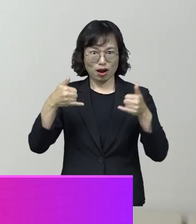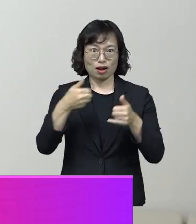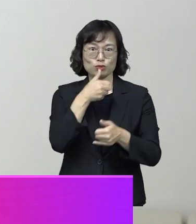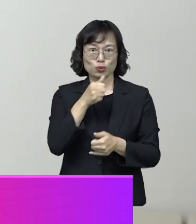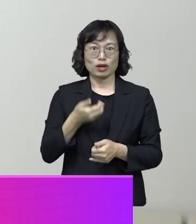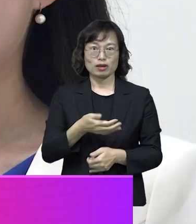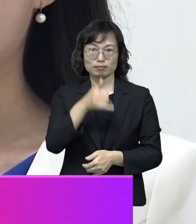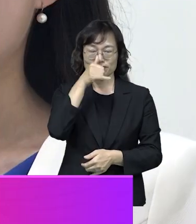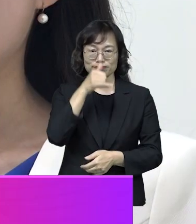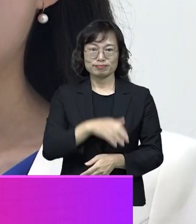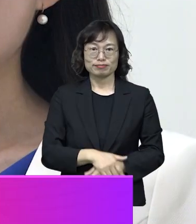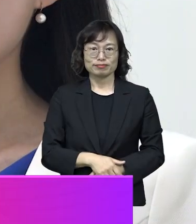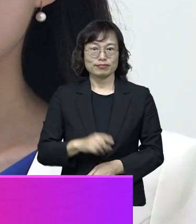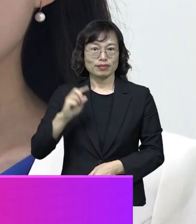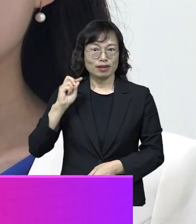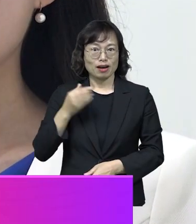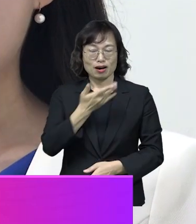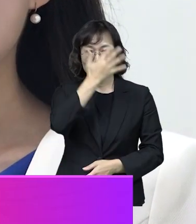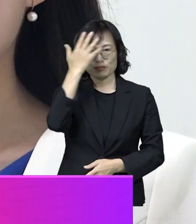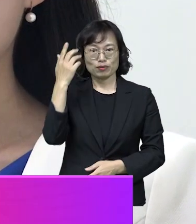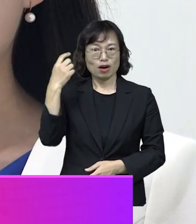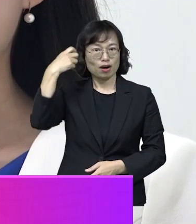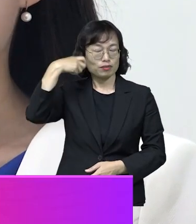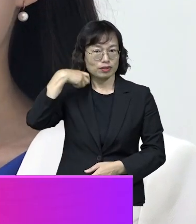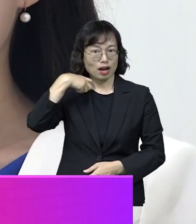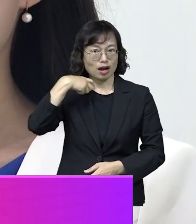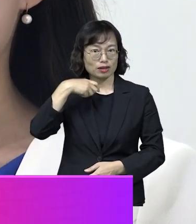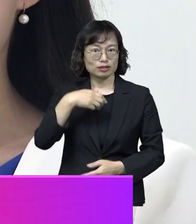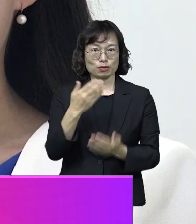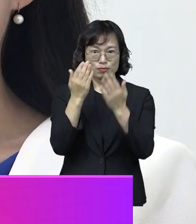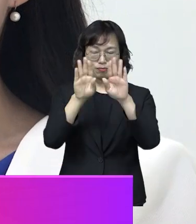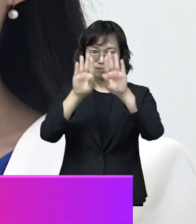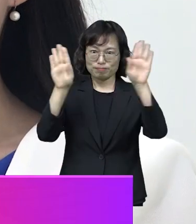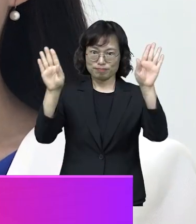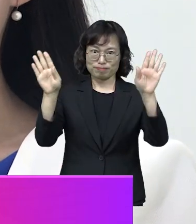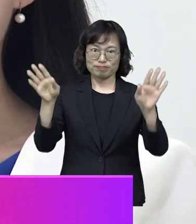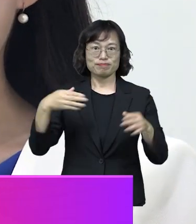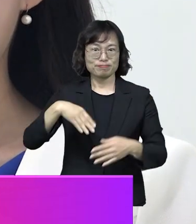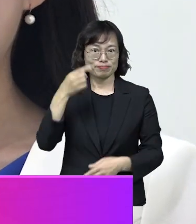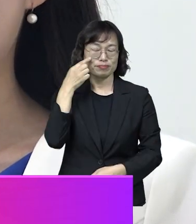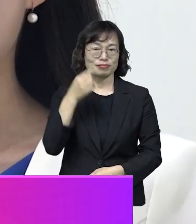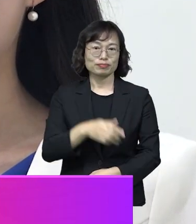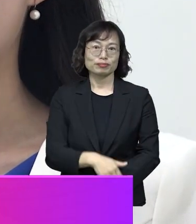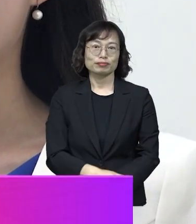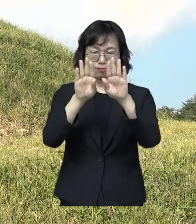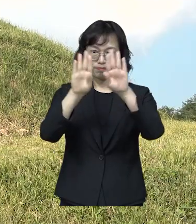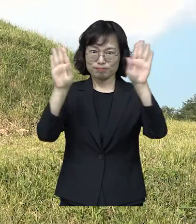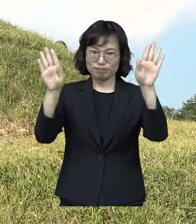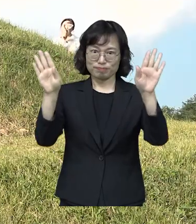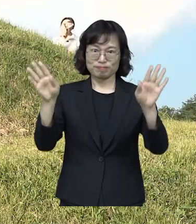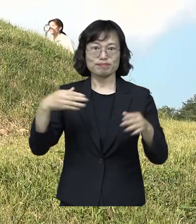특별기획전을 취재했습니다. 양산반다지의 아름다움과 감성을 느낄 수 있는 특별전을 만나보시죠.